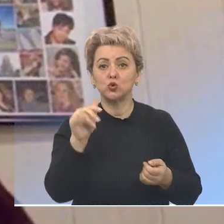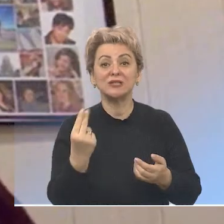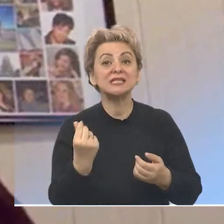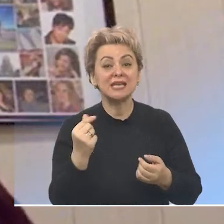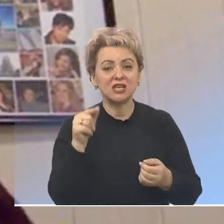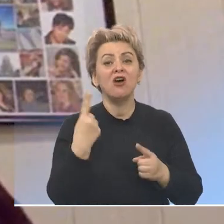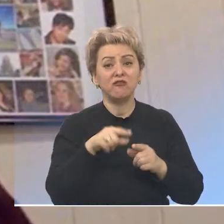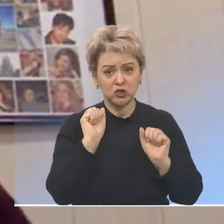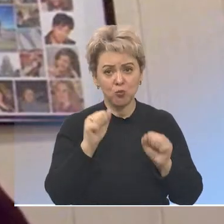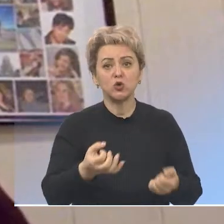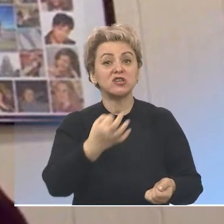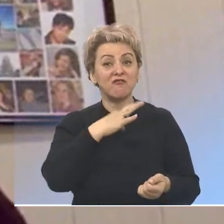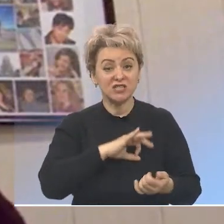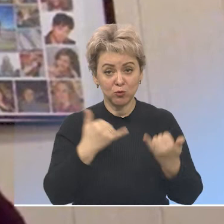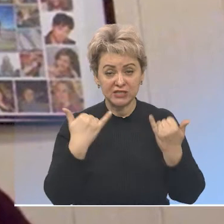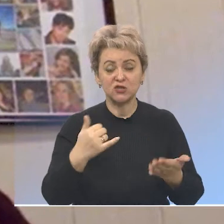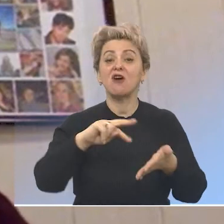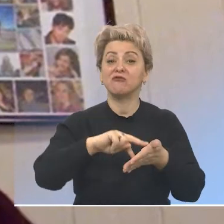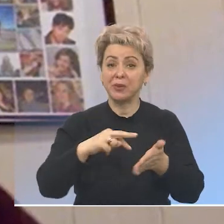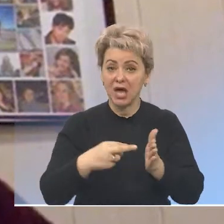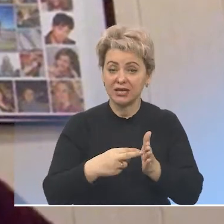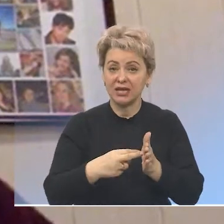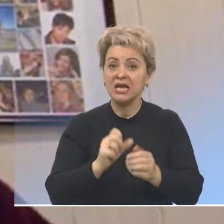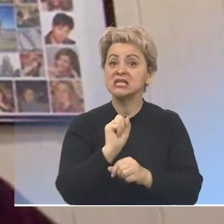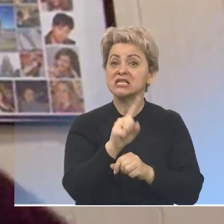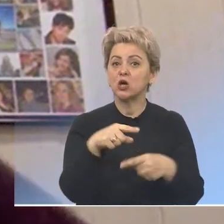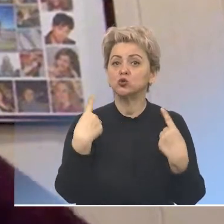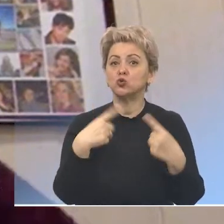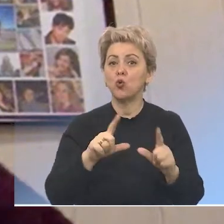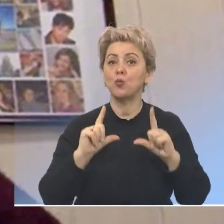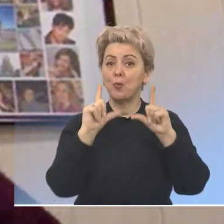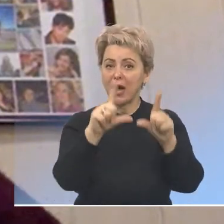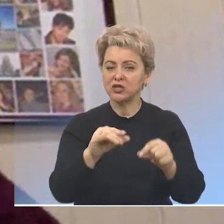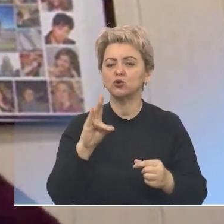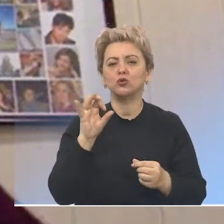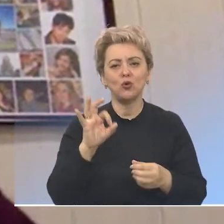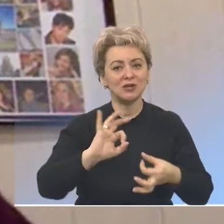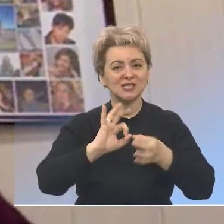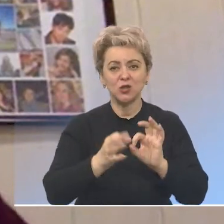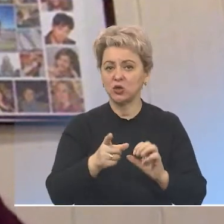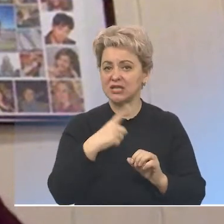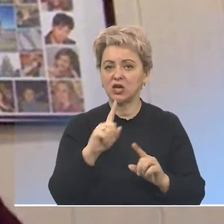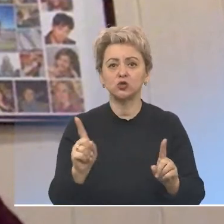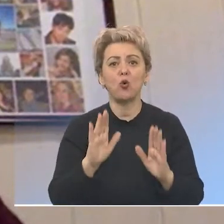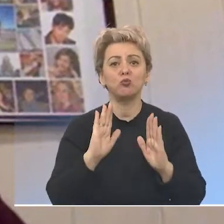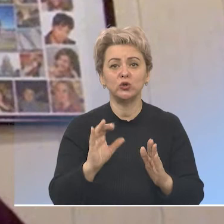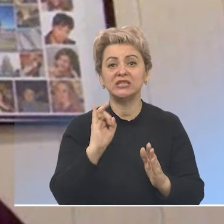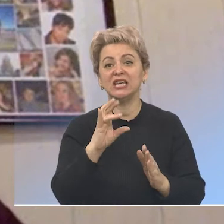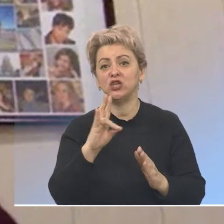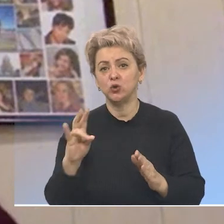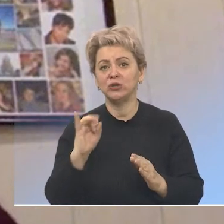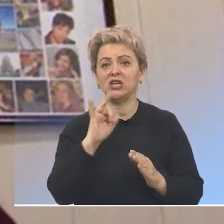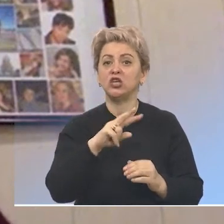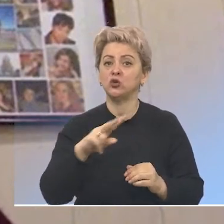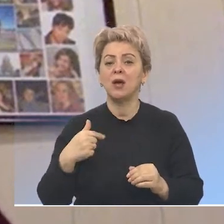Вы можете и сейчас этими деньгами воспользоваться в плане заказать другую поездку. Ну, сложно сказать, что будет в июне,